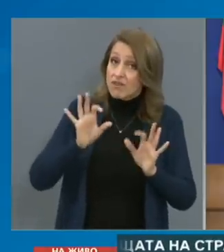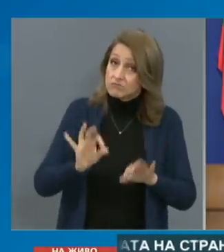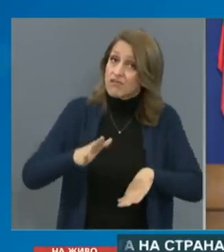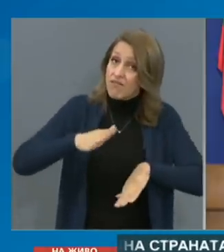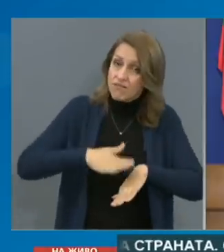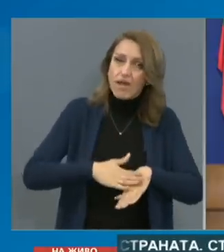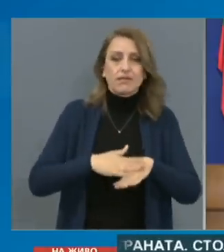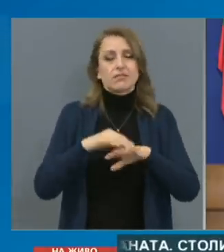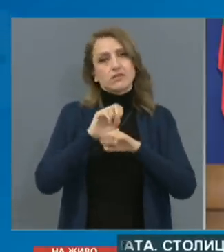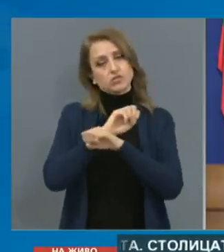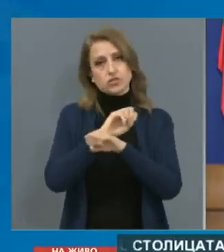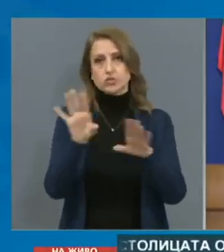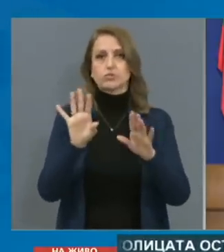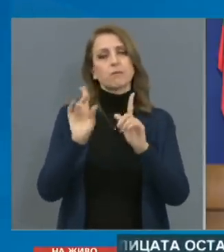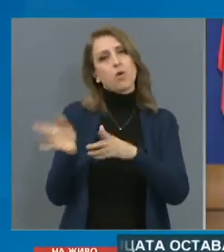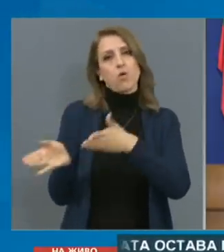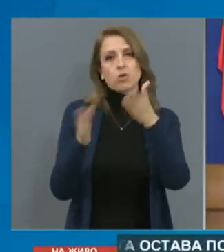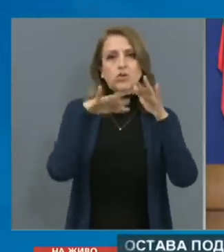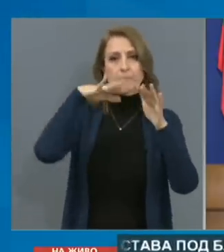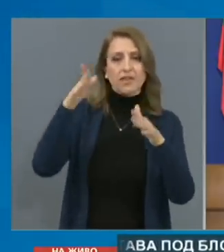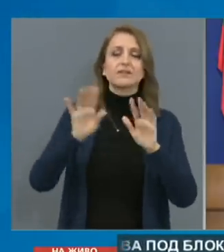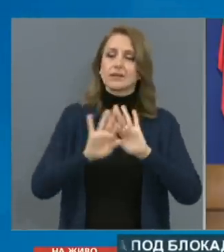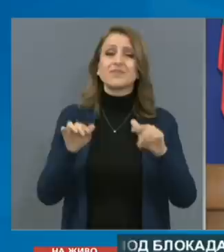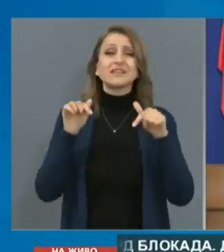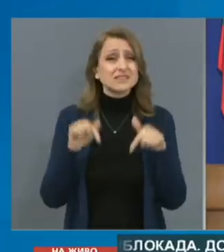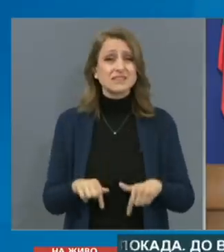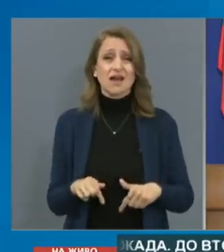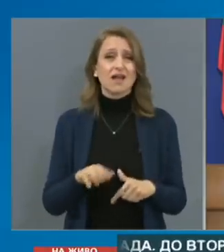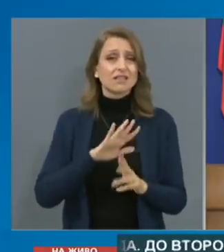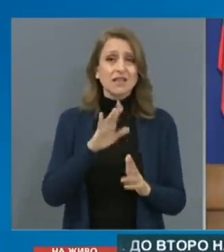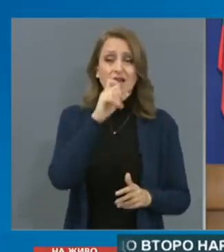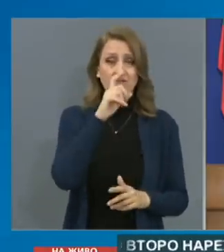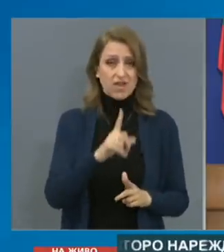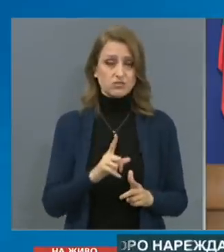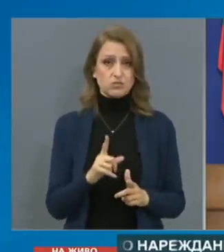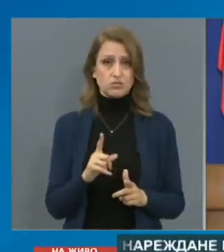разберете. Сега това, което се случва и което е особено наболяло,